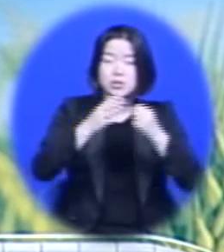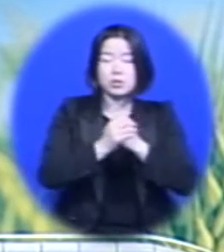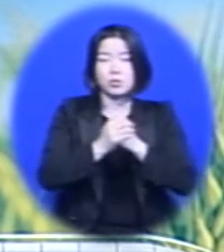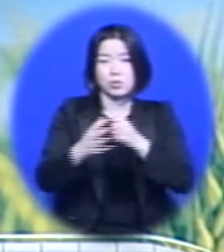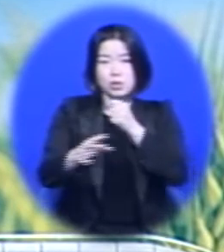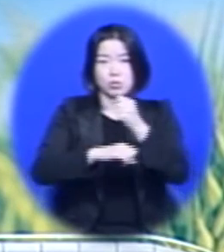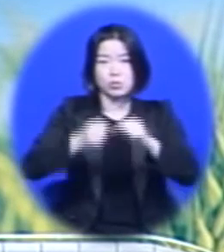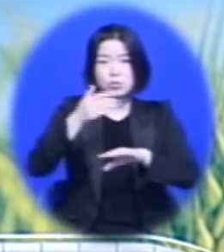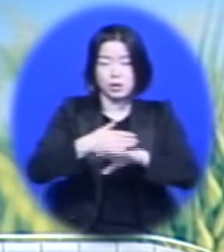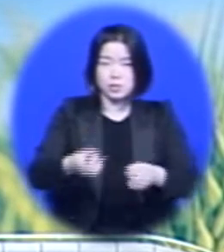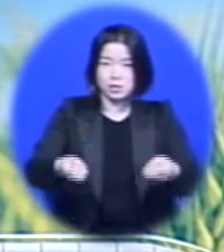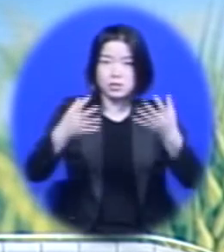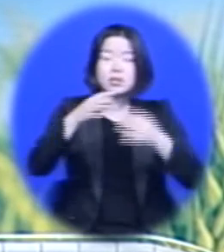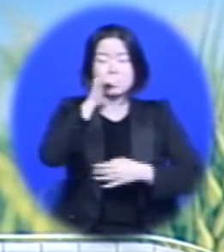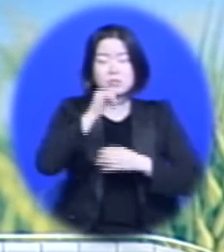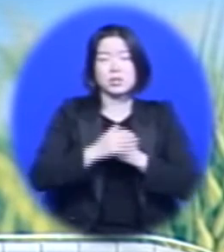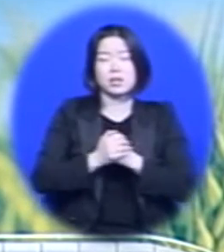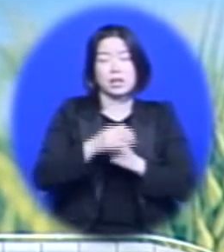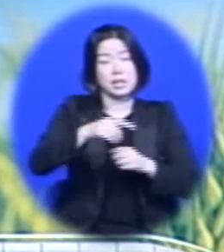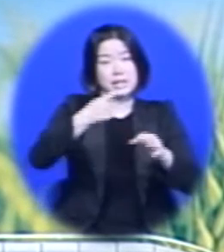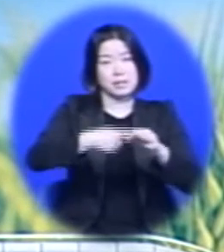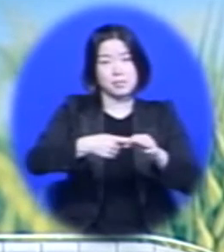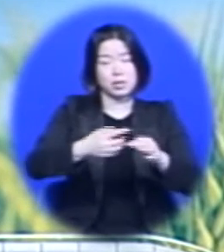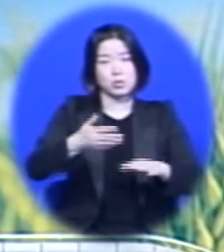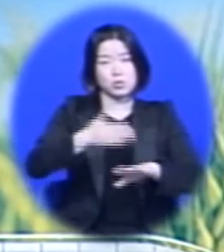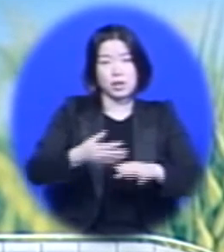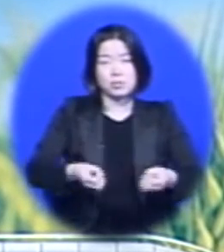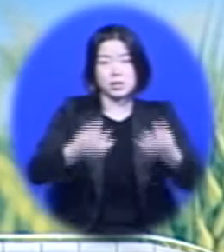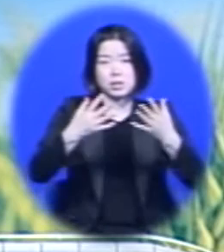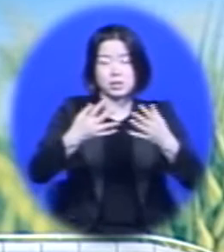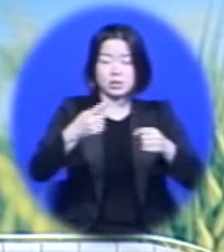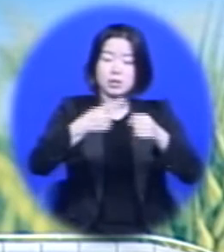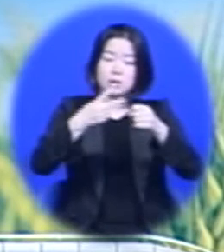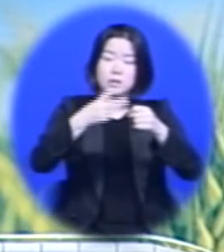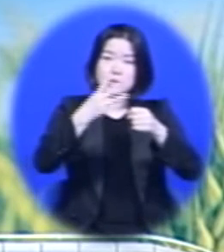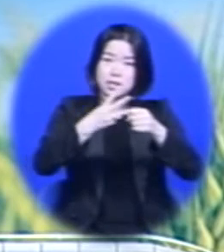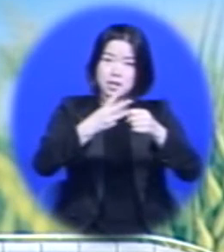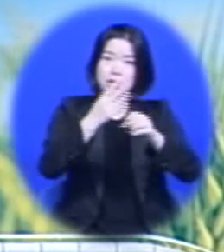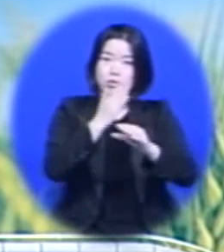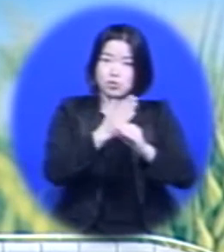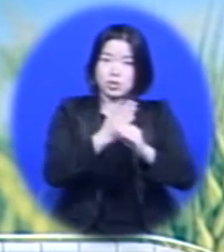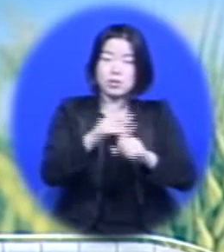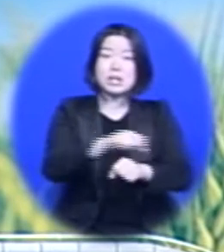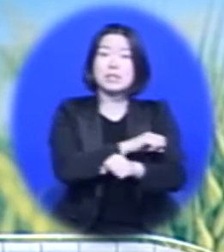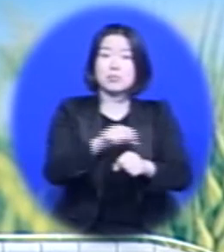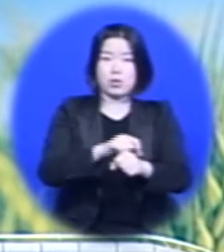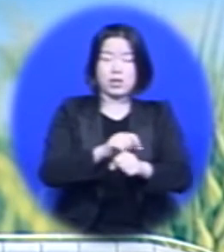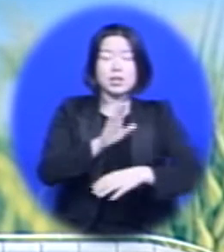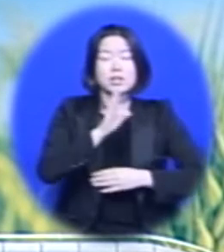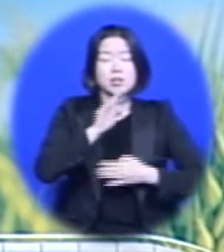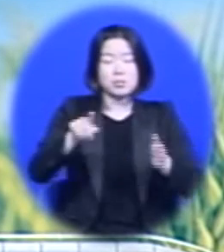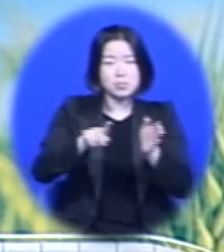지키는 것입니다. 근데 이 맥주감사주일은 이세 절기 중에서 아주 특별한 절기입니다. 정말 믿음으로